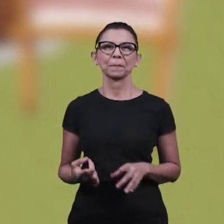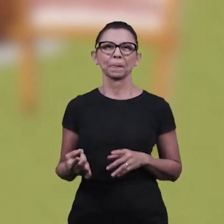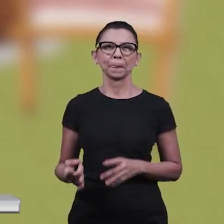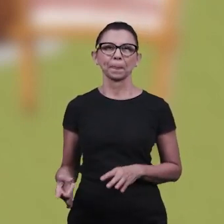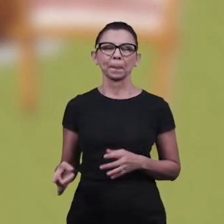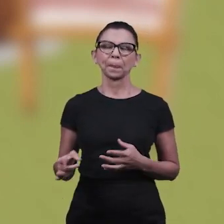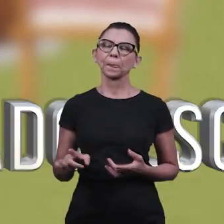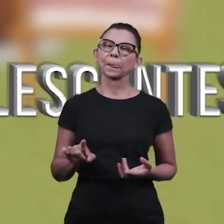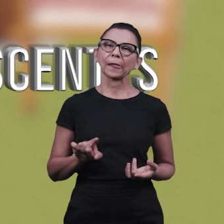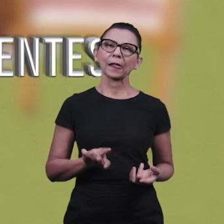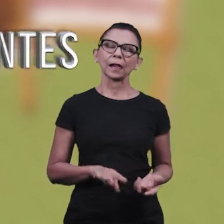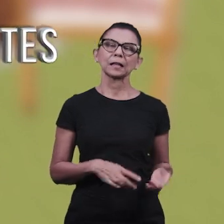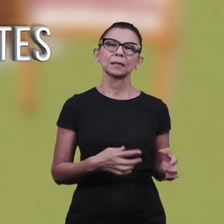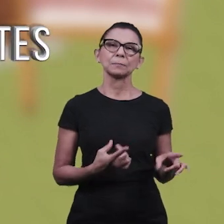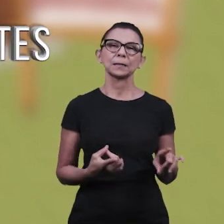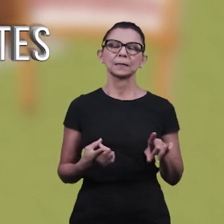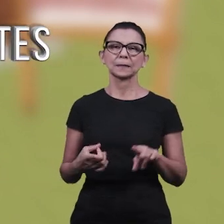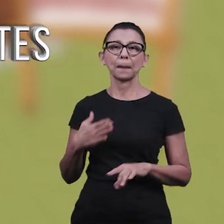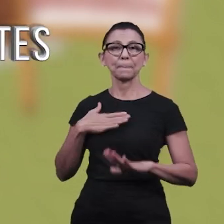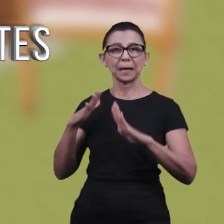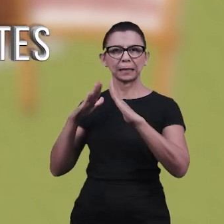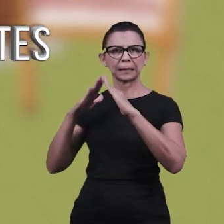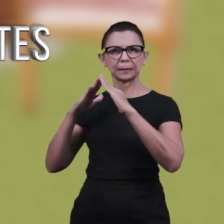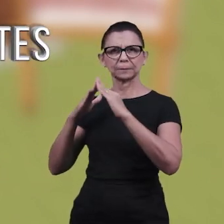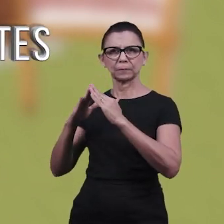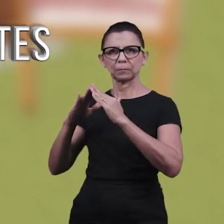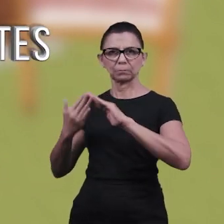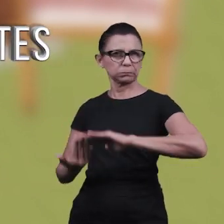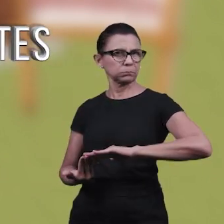Minha casa firme está.